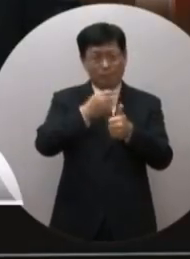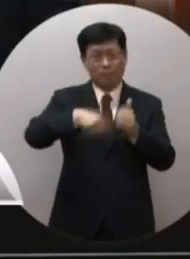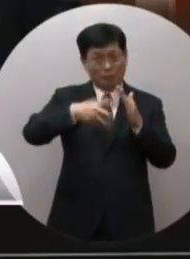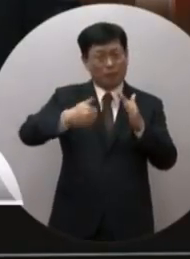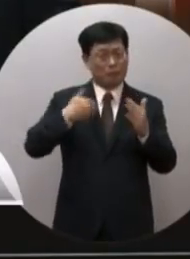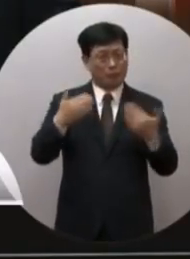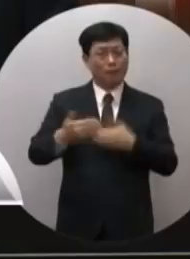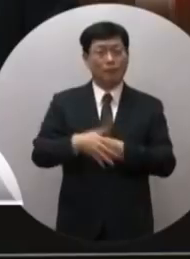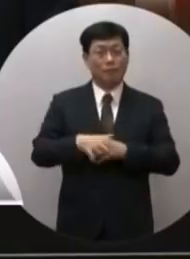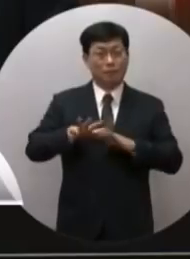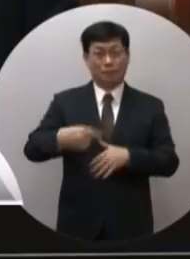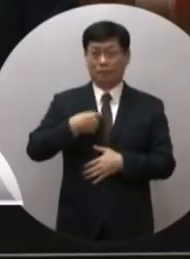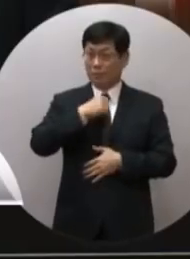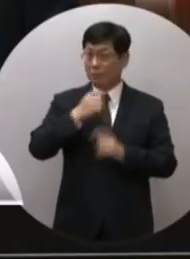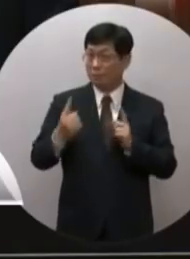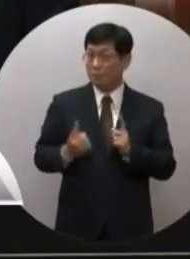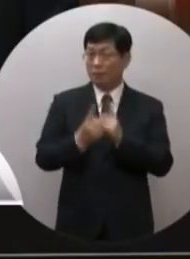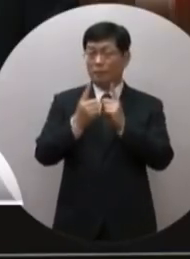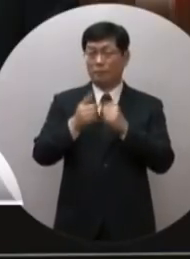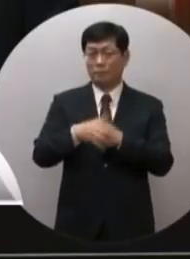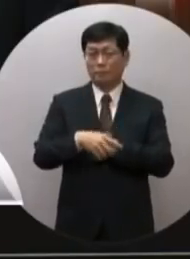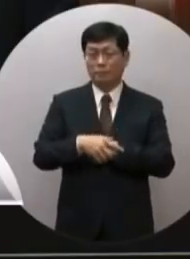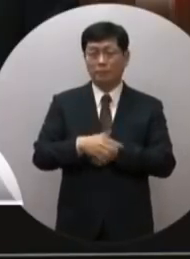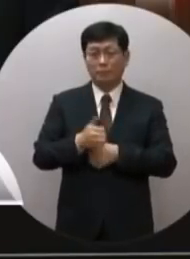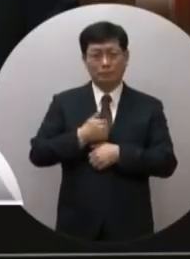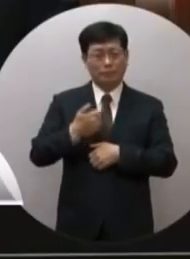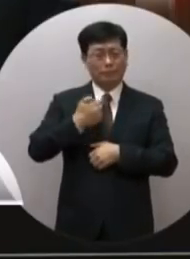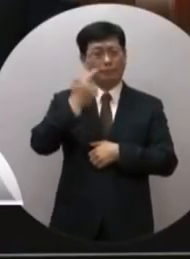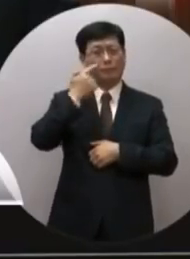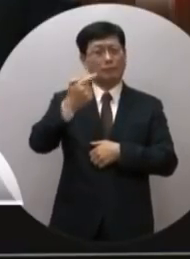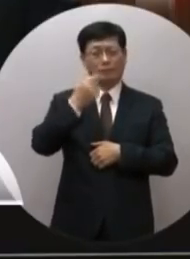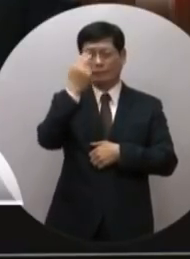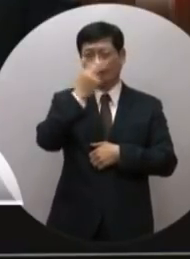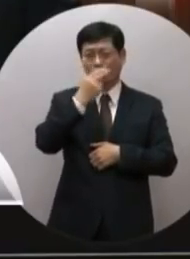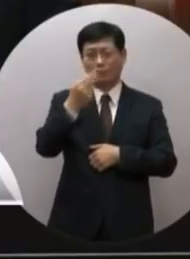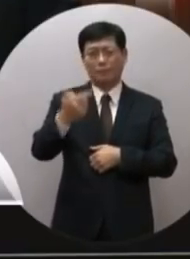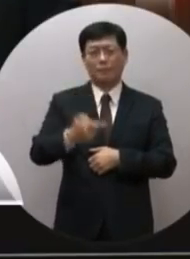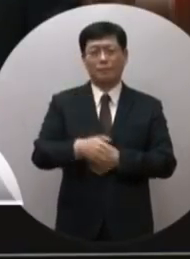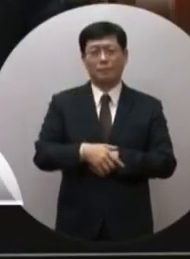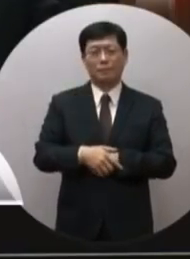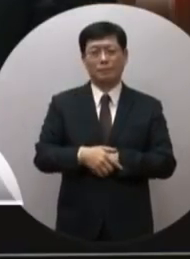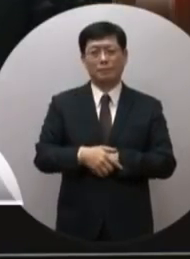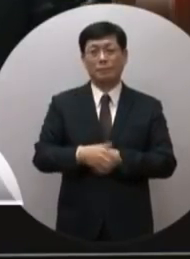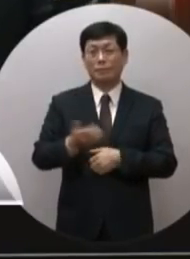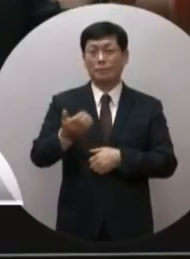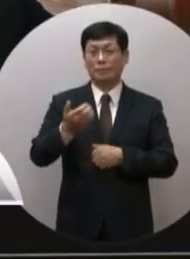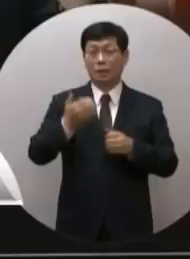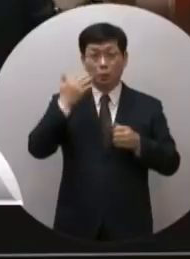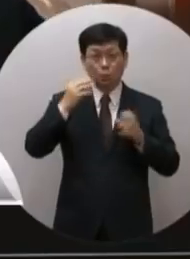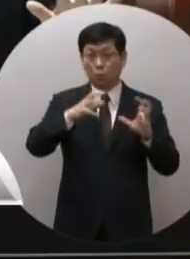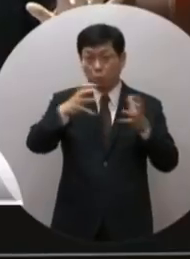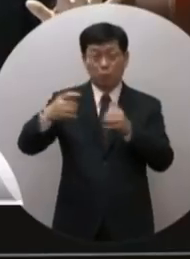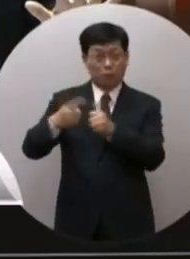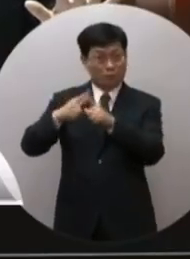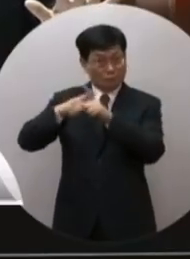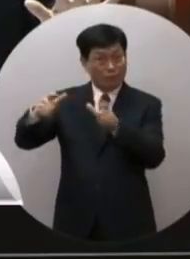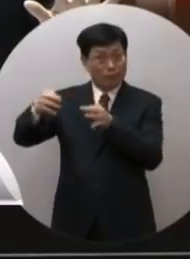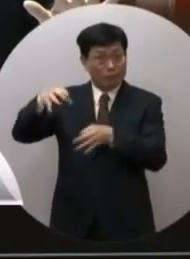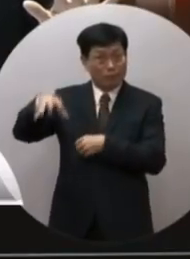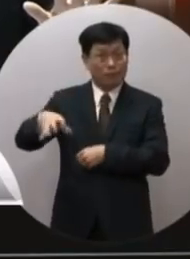解，现在台湾面对多大多大的危机，当全世界最大的市